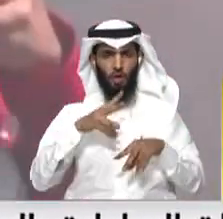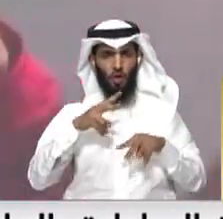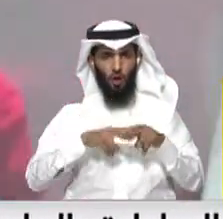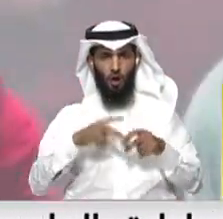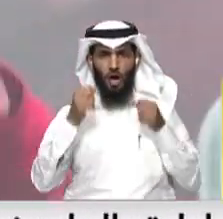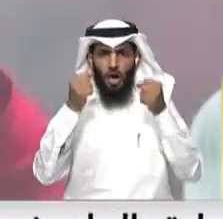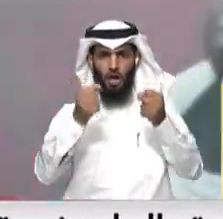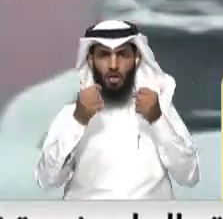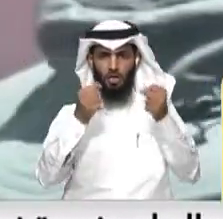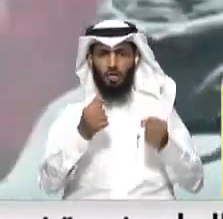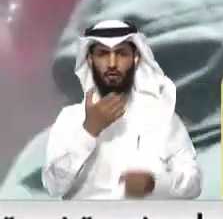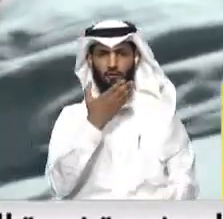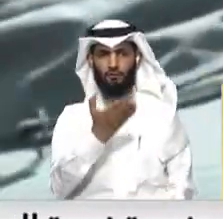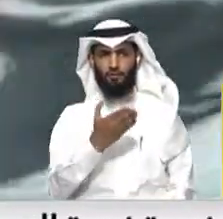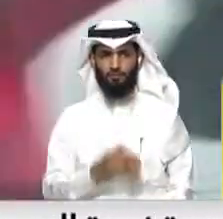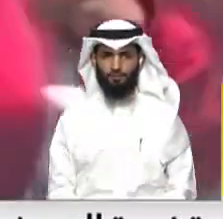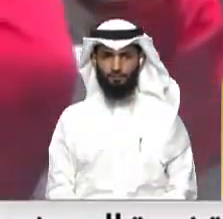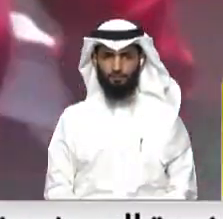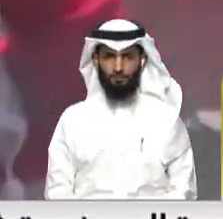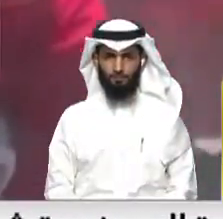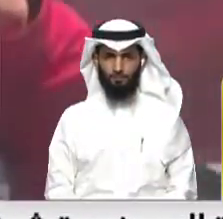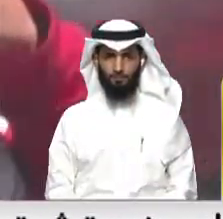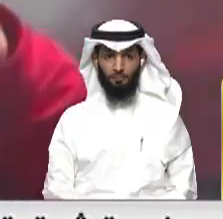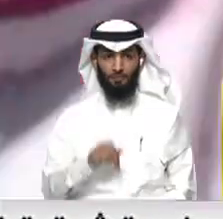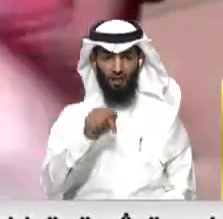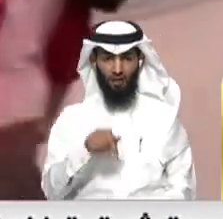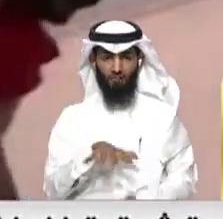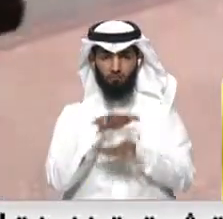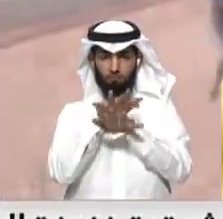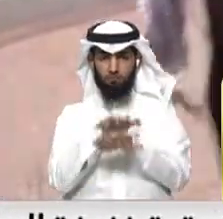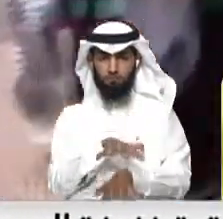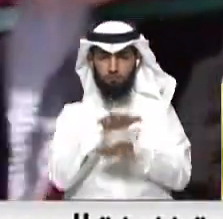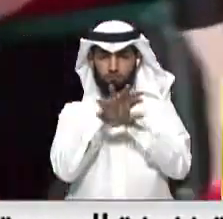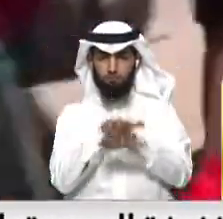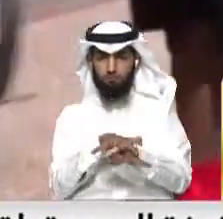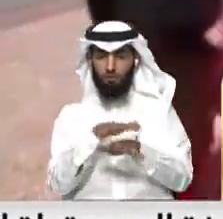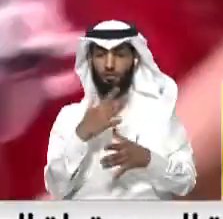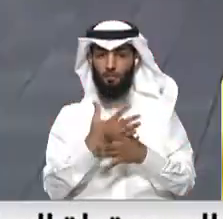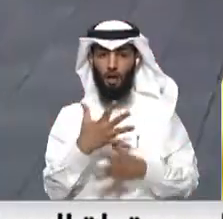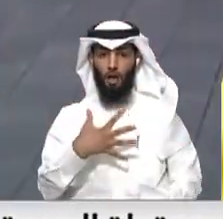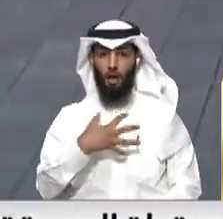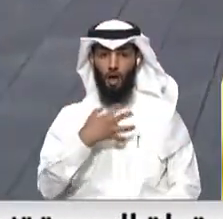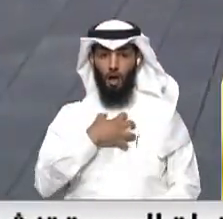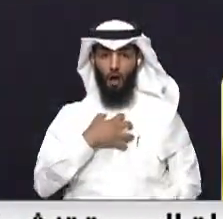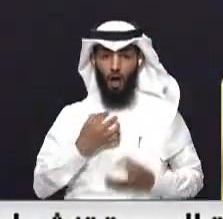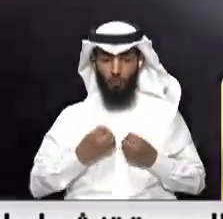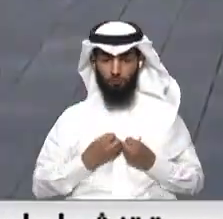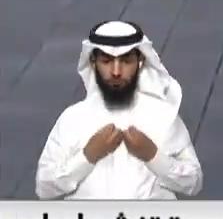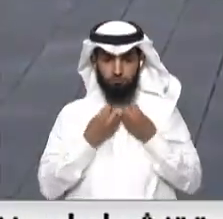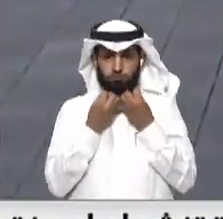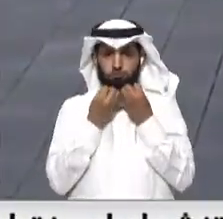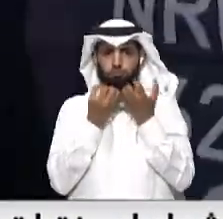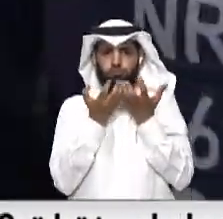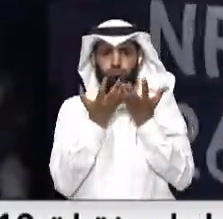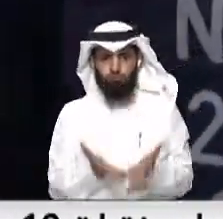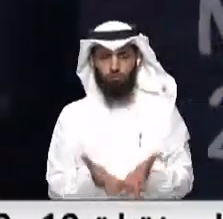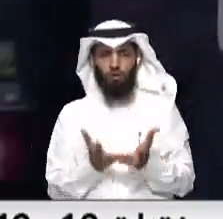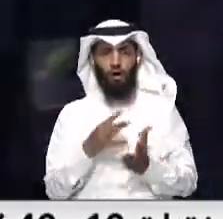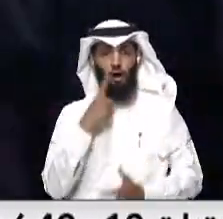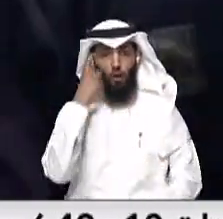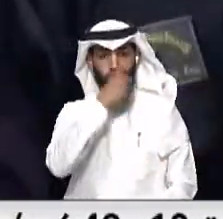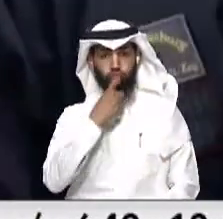على قطاع غزة. وما هذه المظاهرات إلا غيظ من فيض للتدليل على حالة الغضب